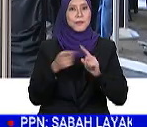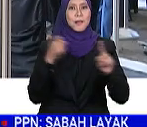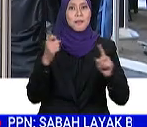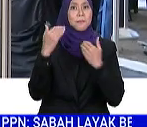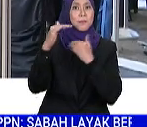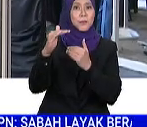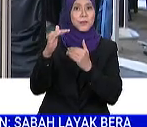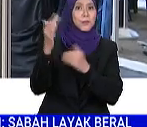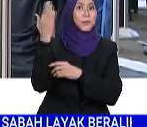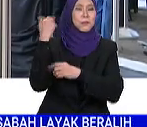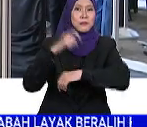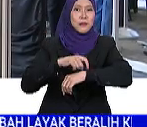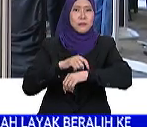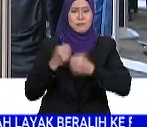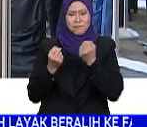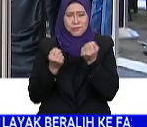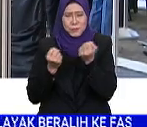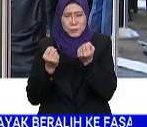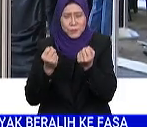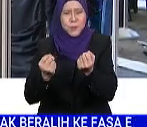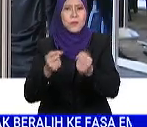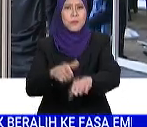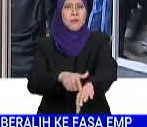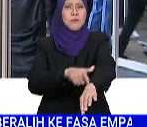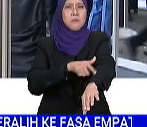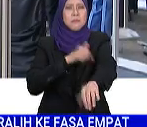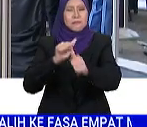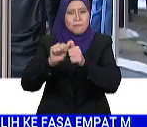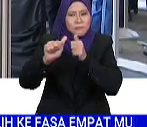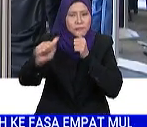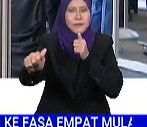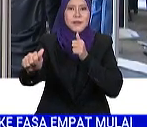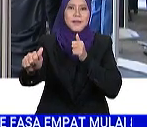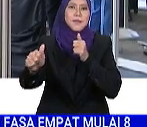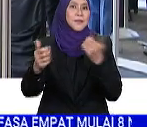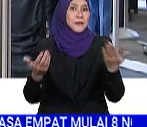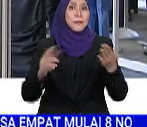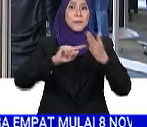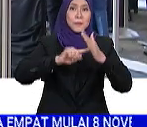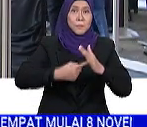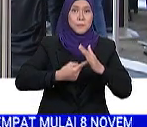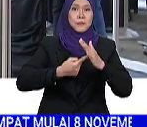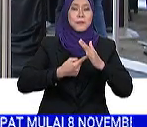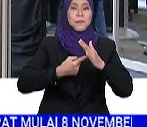tempoh sebelum ni, tempoh masa perjalanan itu terlalu lama. Jadi sejak apa